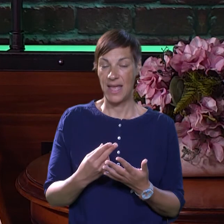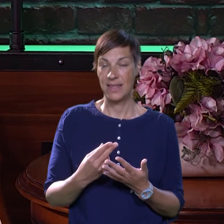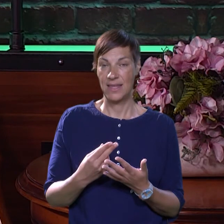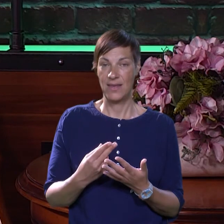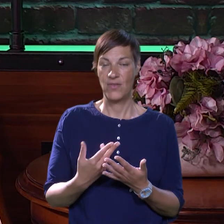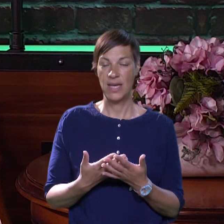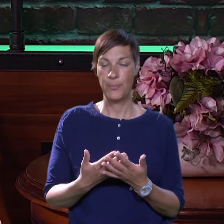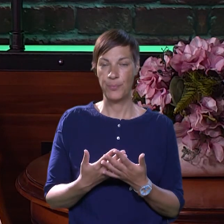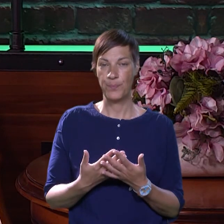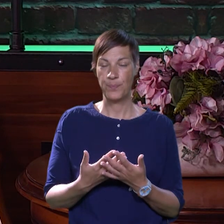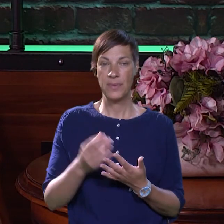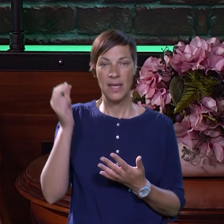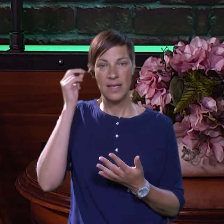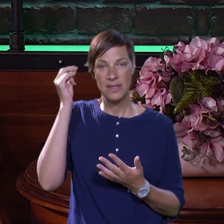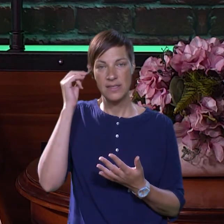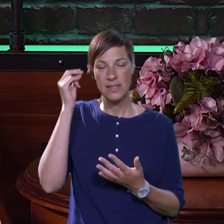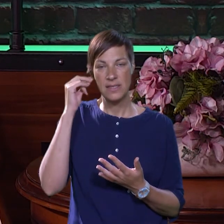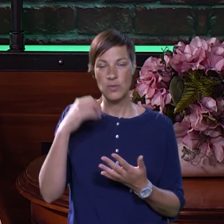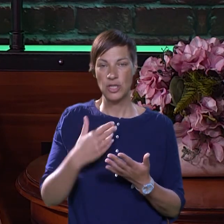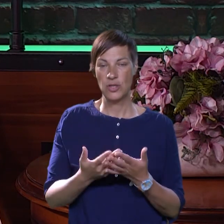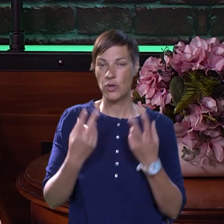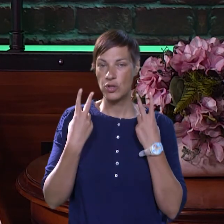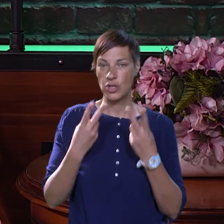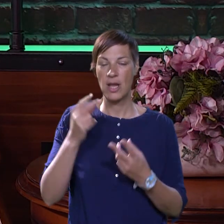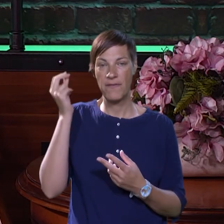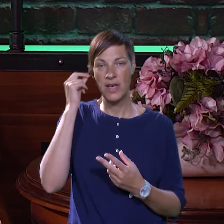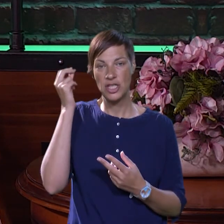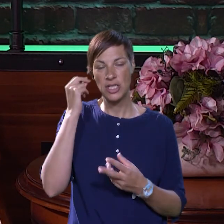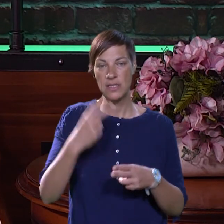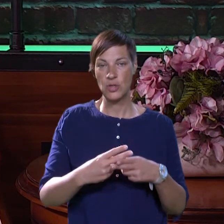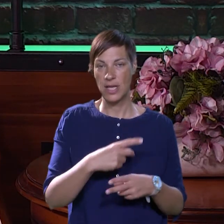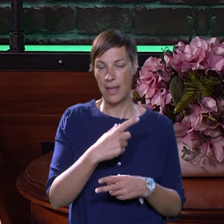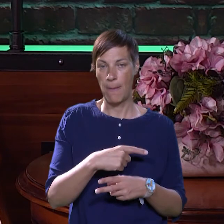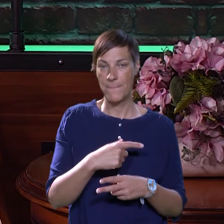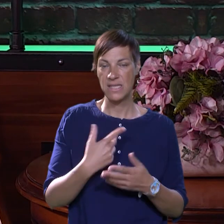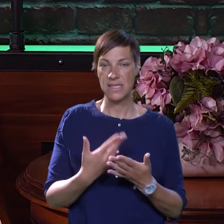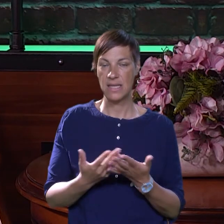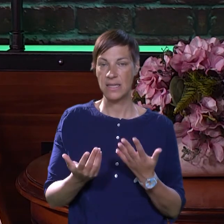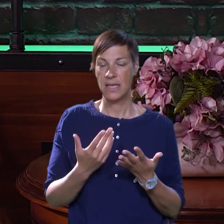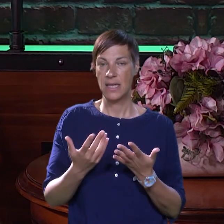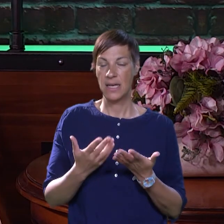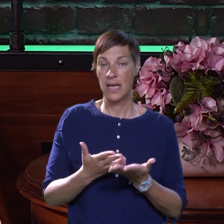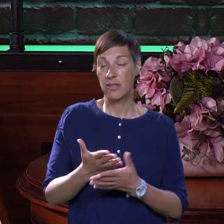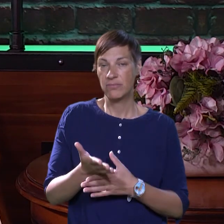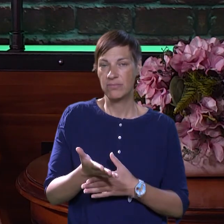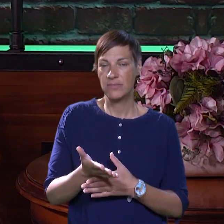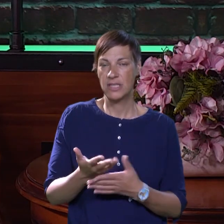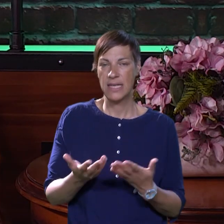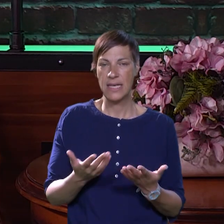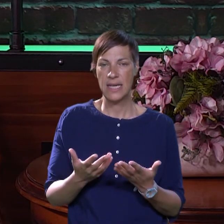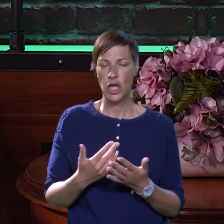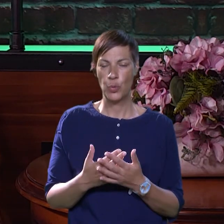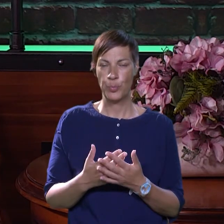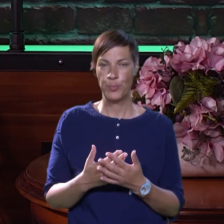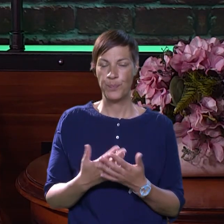kreativni i slušati na kraju krajeva, ono što je najvažnije, slušate pacijente, jeli, kako oni generiraju.